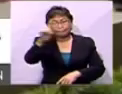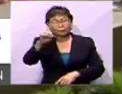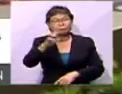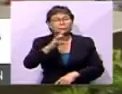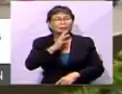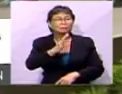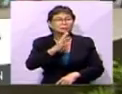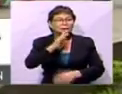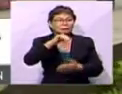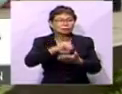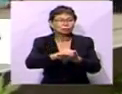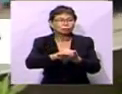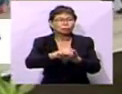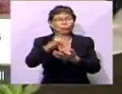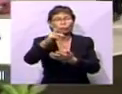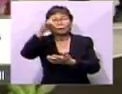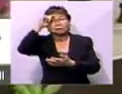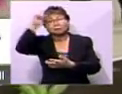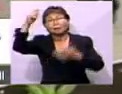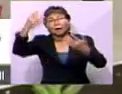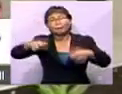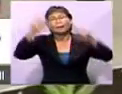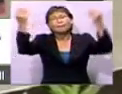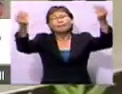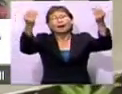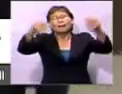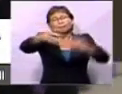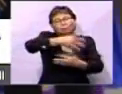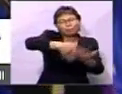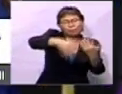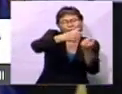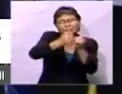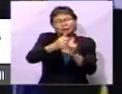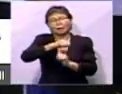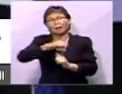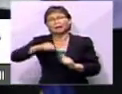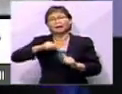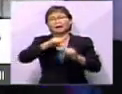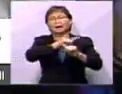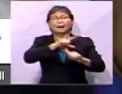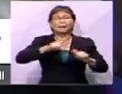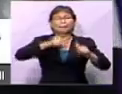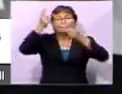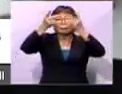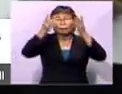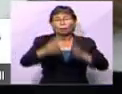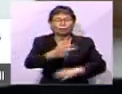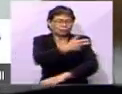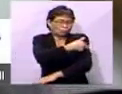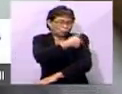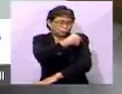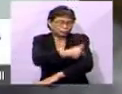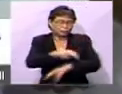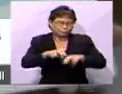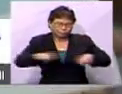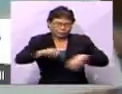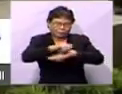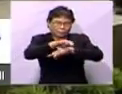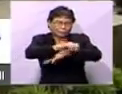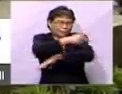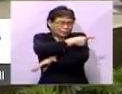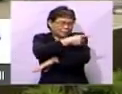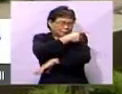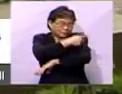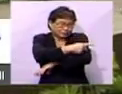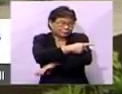Rahman menyatakannya di Kuala Terengganu selepas Majlis Ramah Mesra bersama ahli lembaga pelawat hospital dan panel penasihat klinik kesihatan